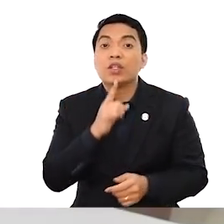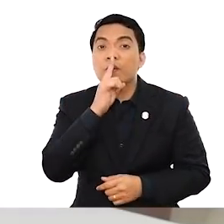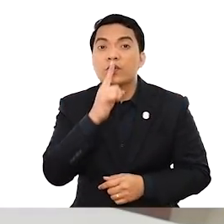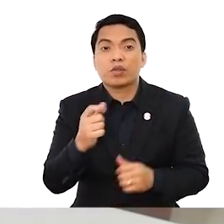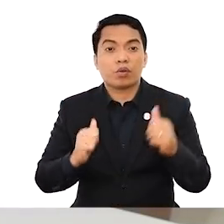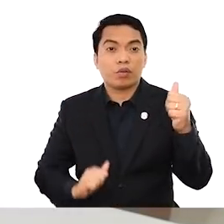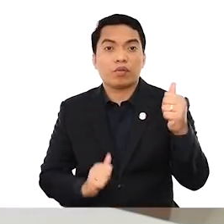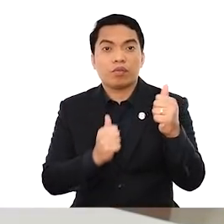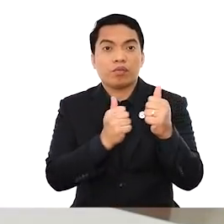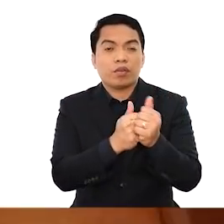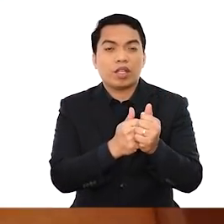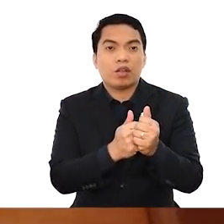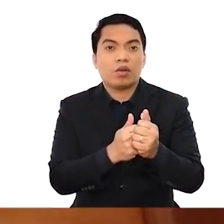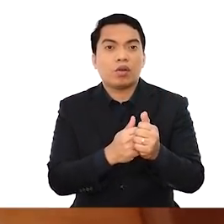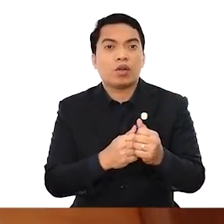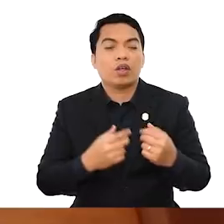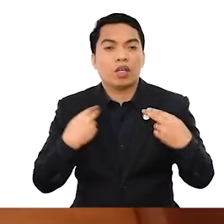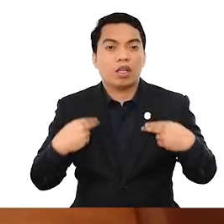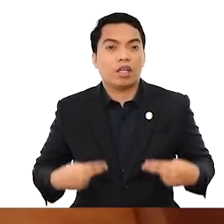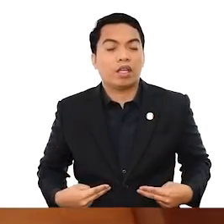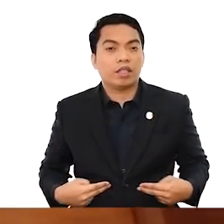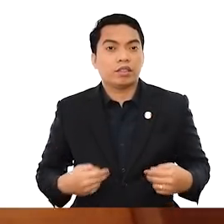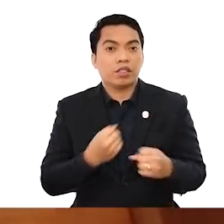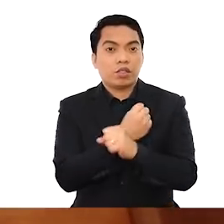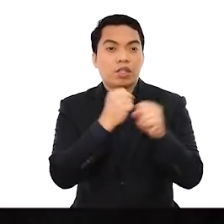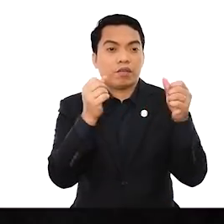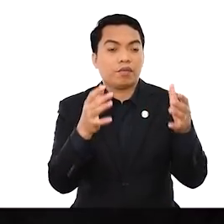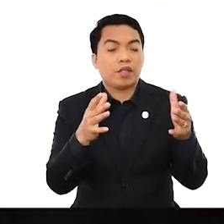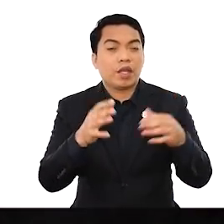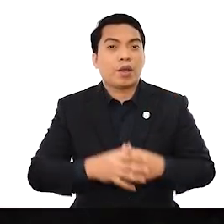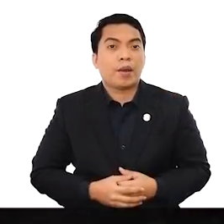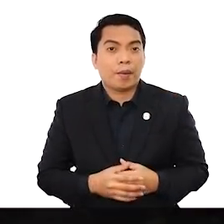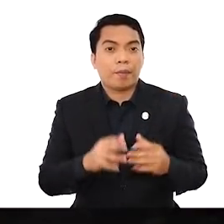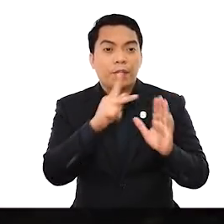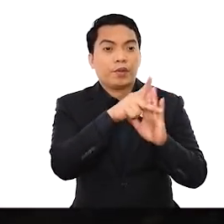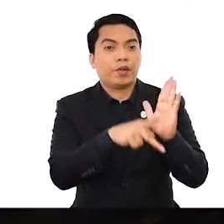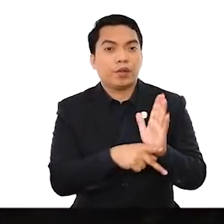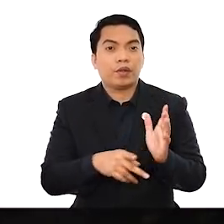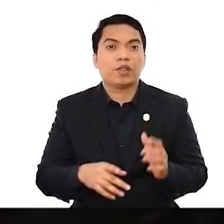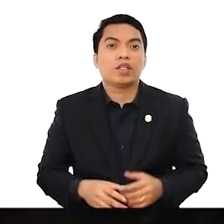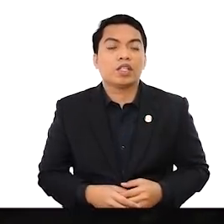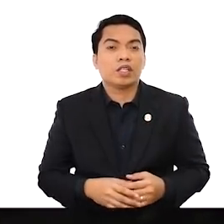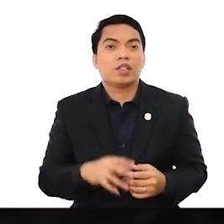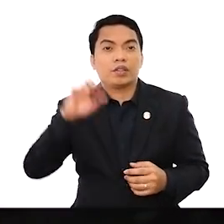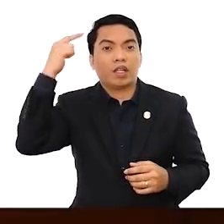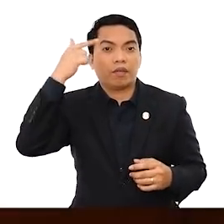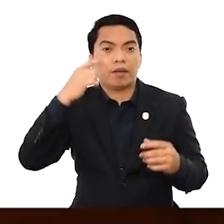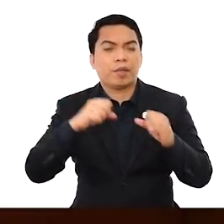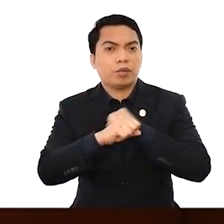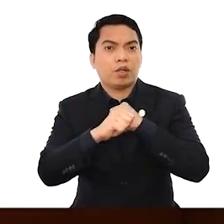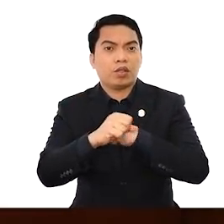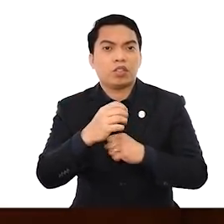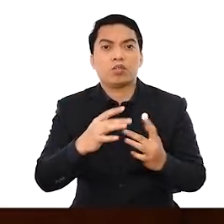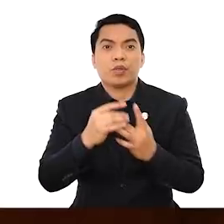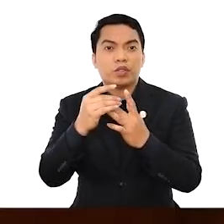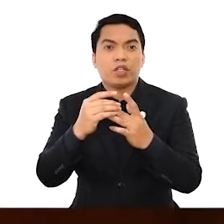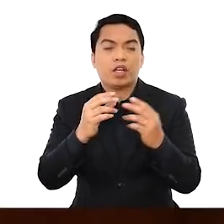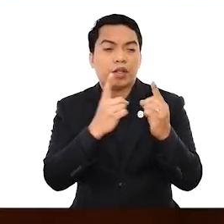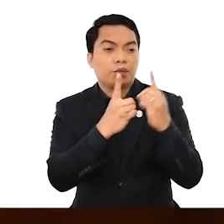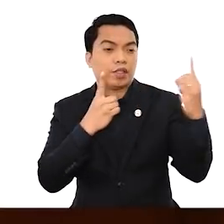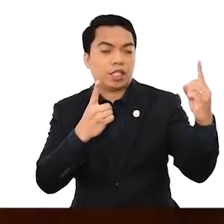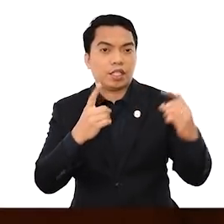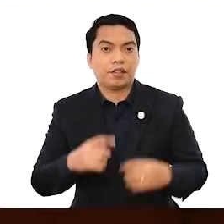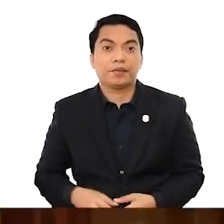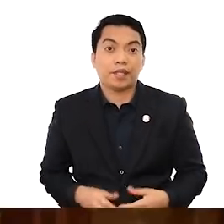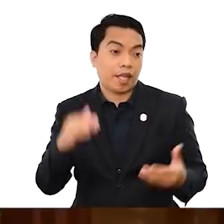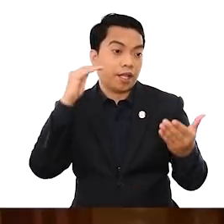ang health and safety protocols na pinatutupad ng gobyerno, lalo na ang social distancing. Sa pag-aaral ng mga salita